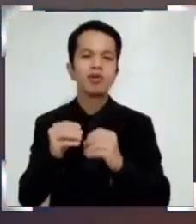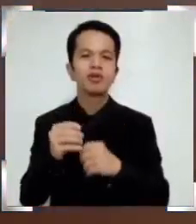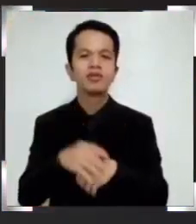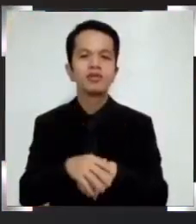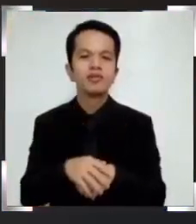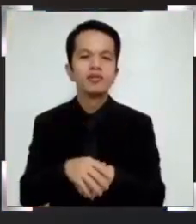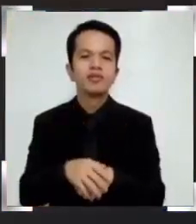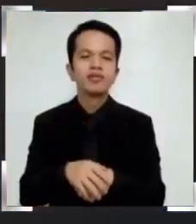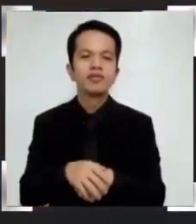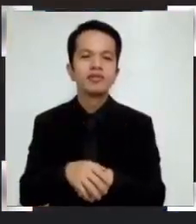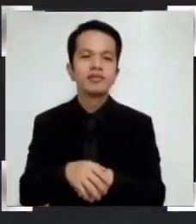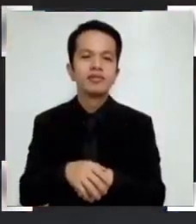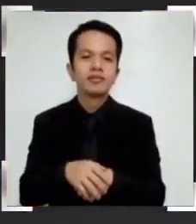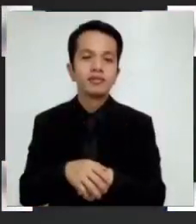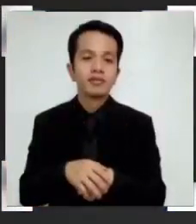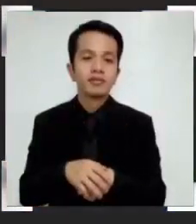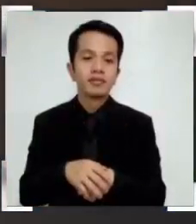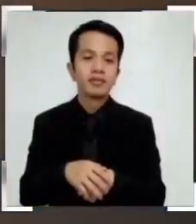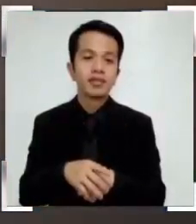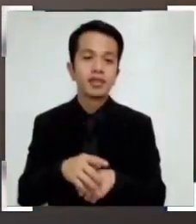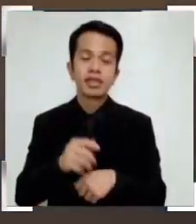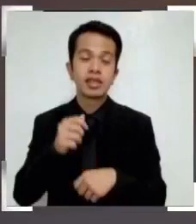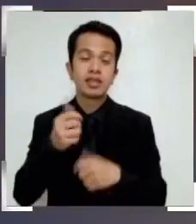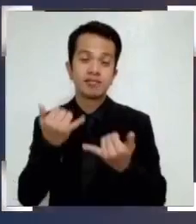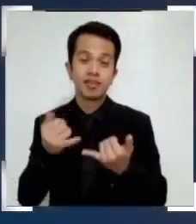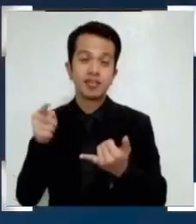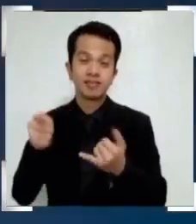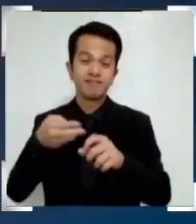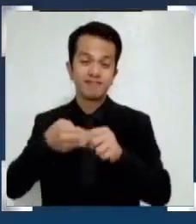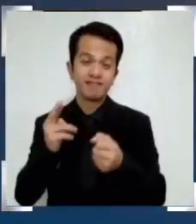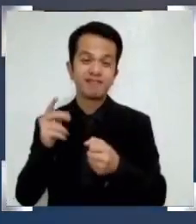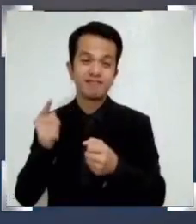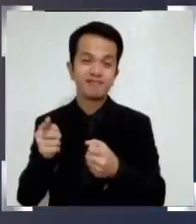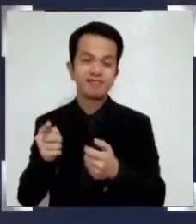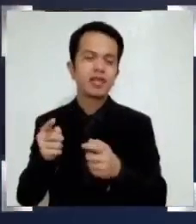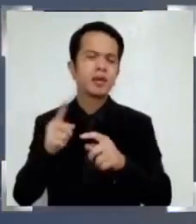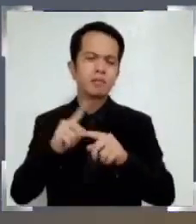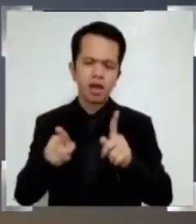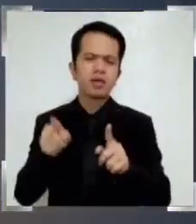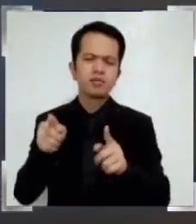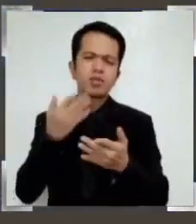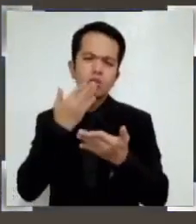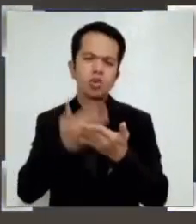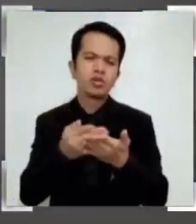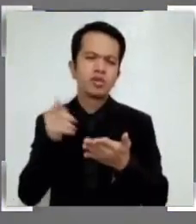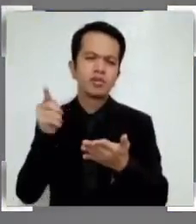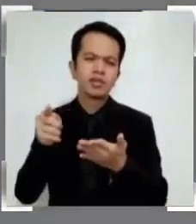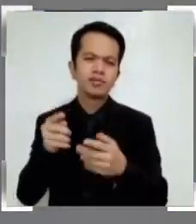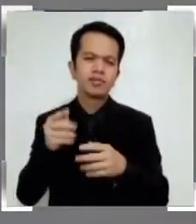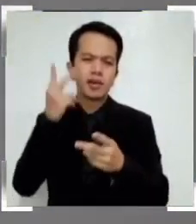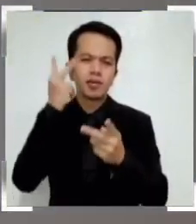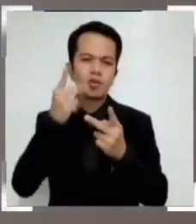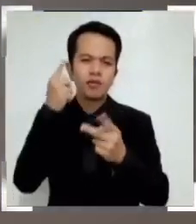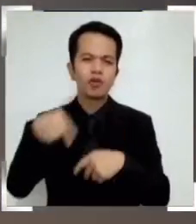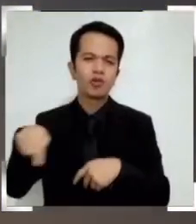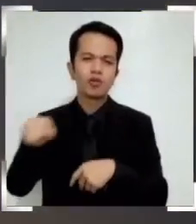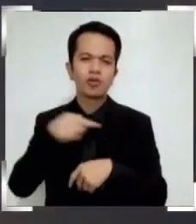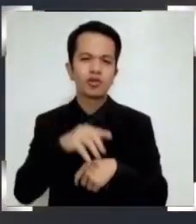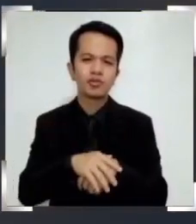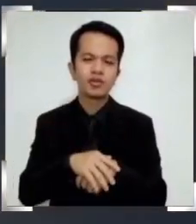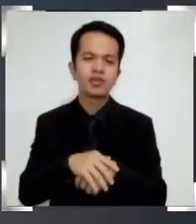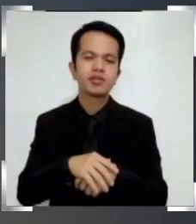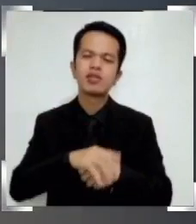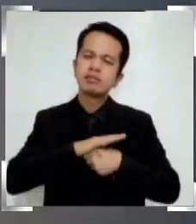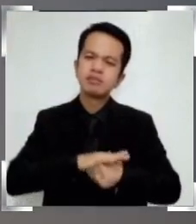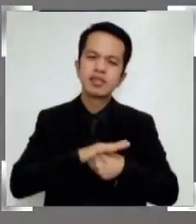Kahit hindi na halos araw-araw magkakasama, mabuti naman ang hangad nila para sa isa't isa. Kahit na stress sa biyahe, stress sa work, no? Pero